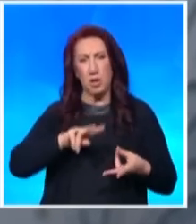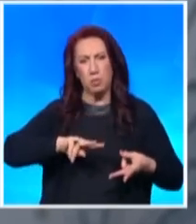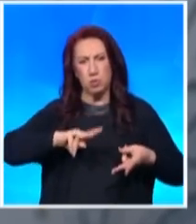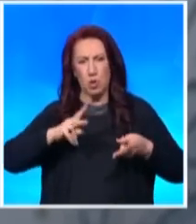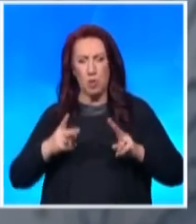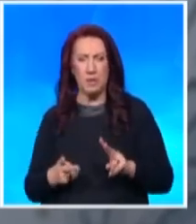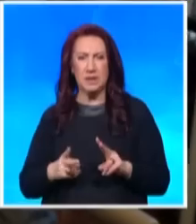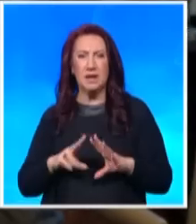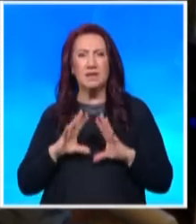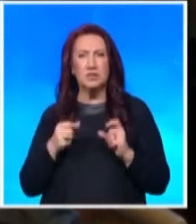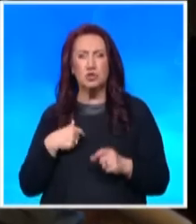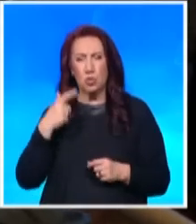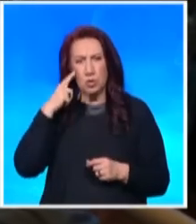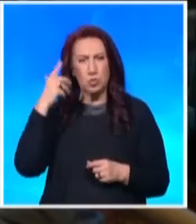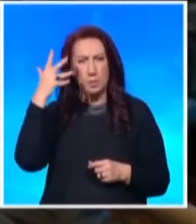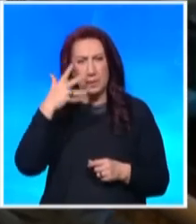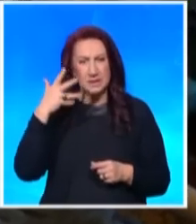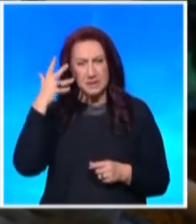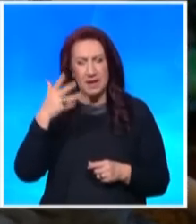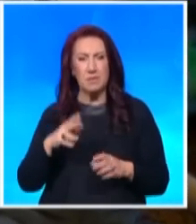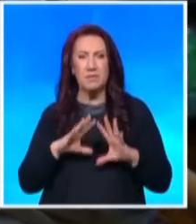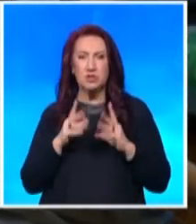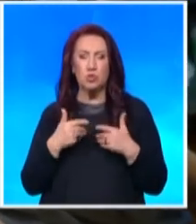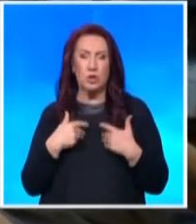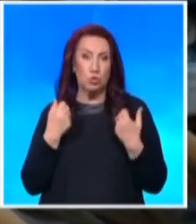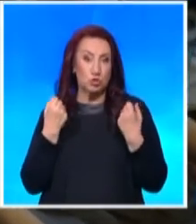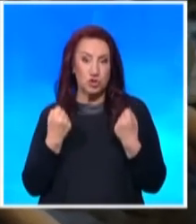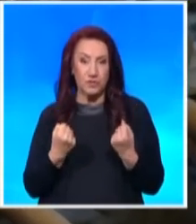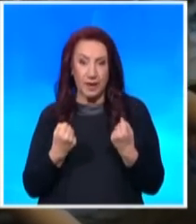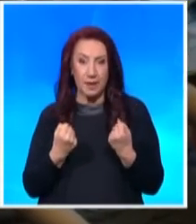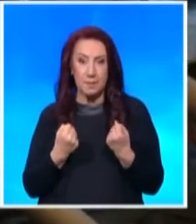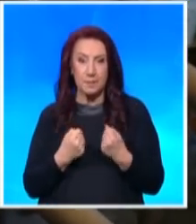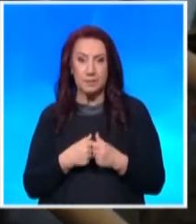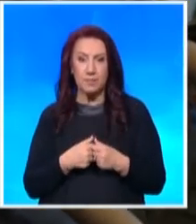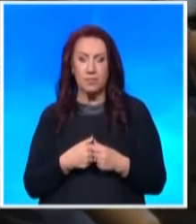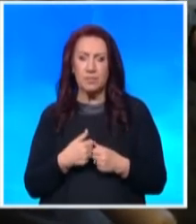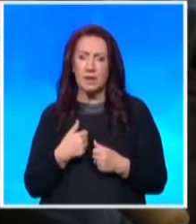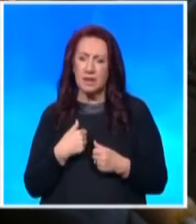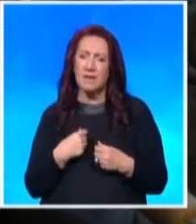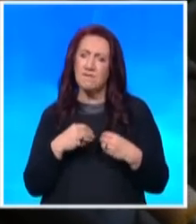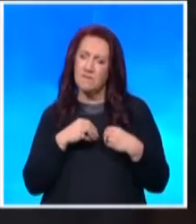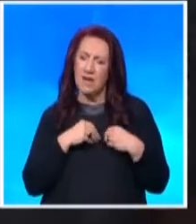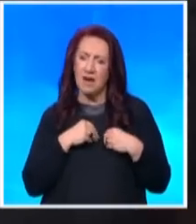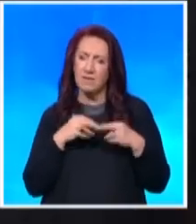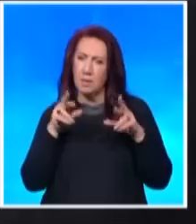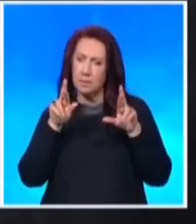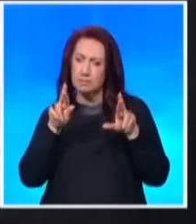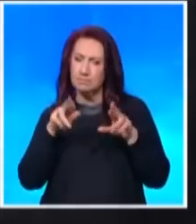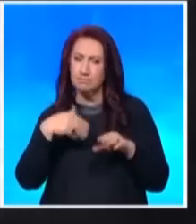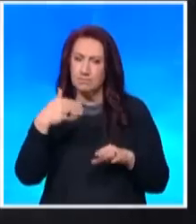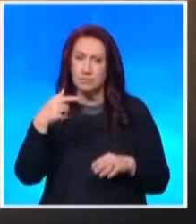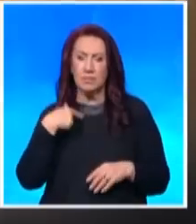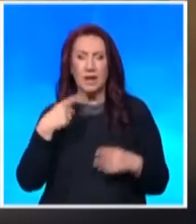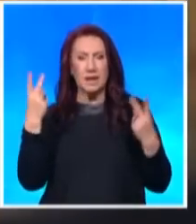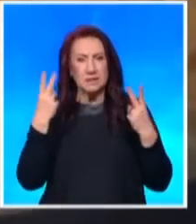Всичко, за което си представяме, всичко, за което живеем. И не съм песимист. Аз просто разбрах, че